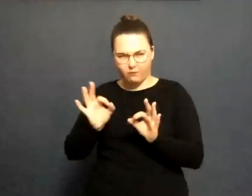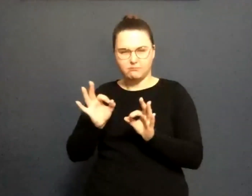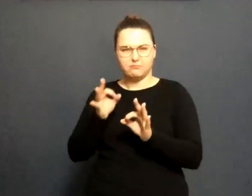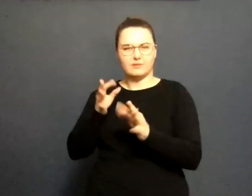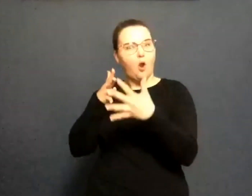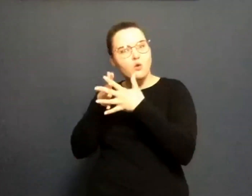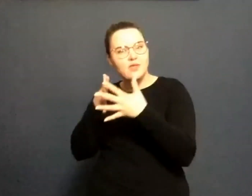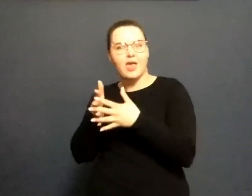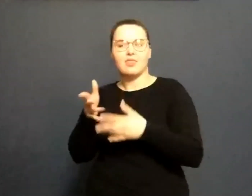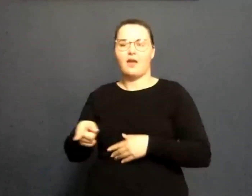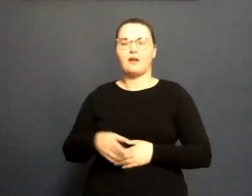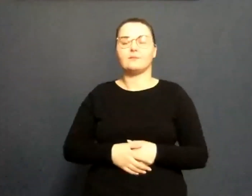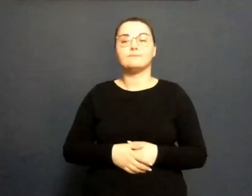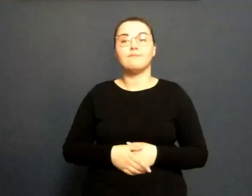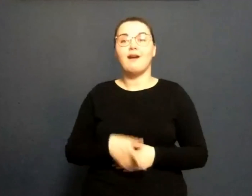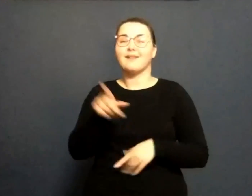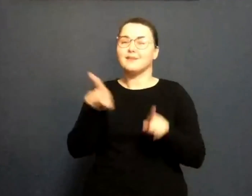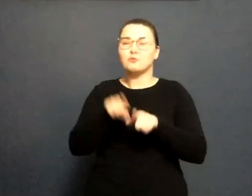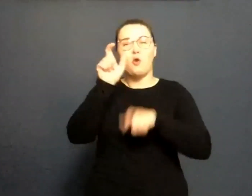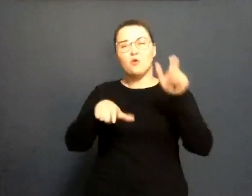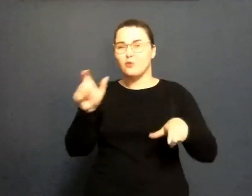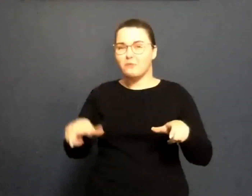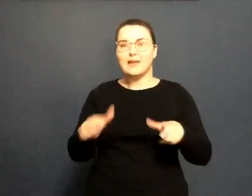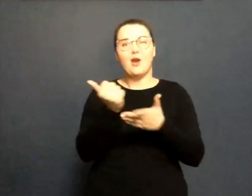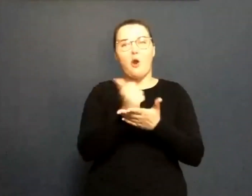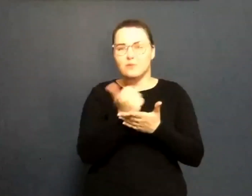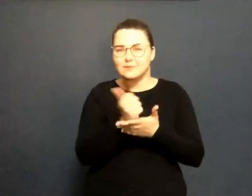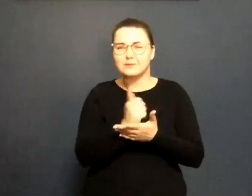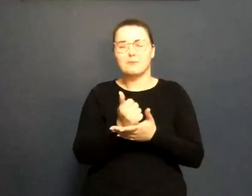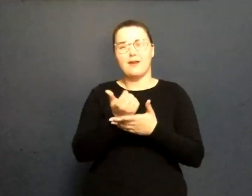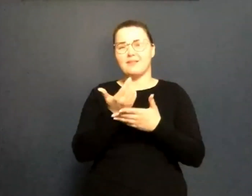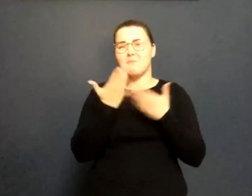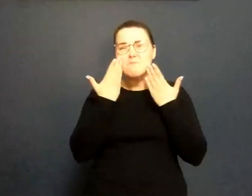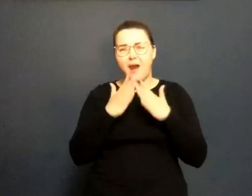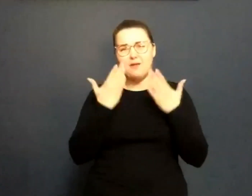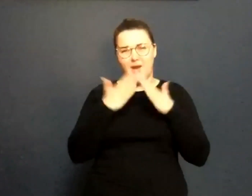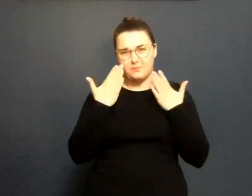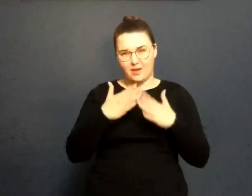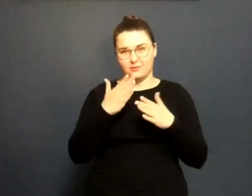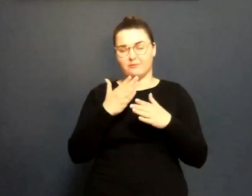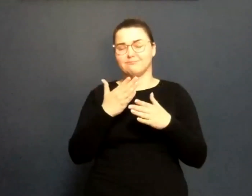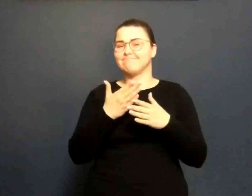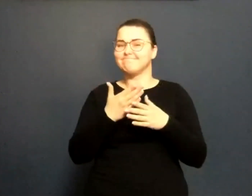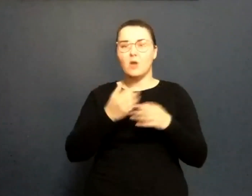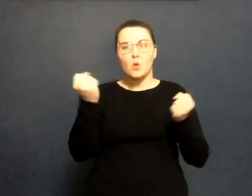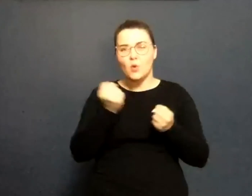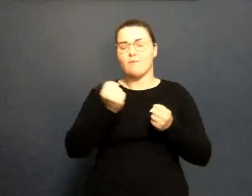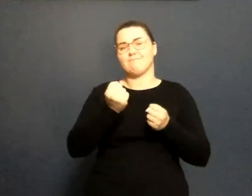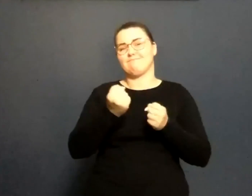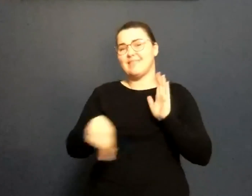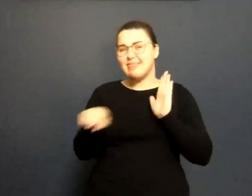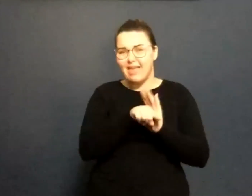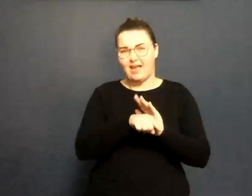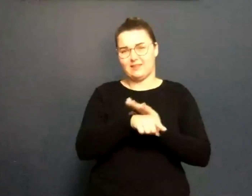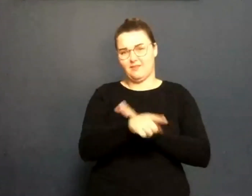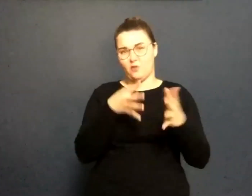środowisk właśnie nieheteronormatywnych, to jest właściwie tak z badań, badania tylko skandynawskie i amerykańskie kojarzy, jeszcze kanadyjskie,